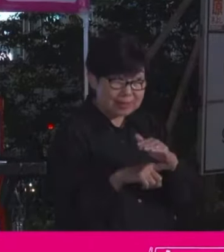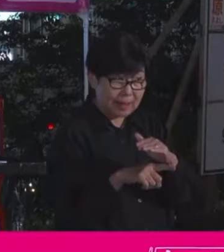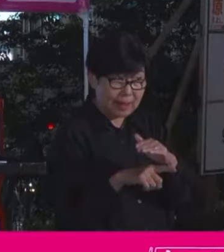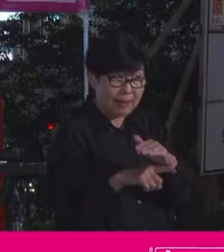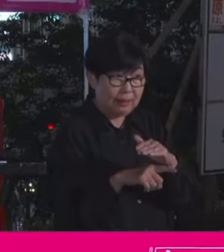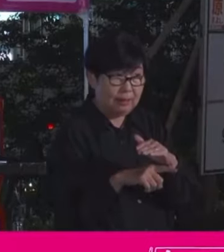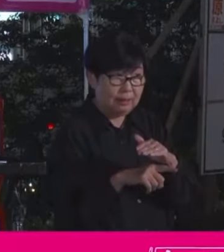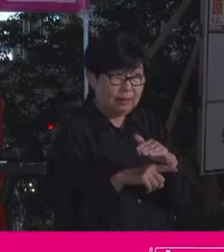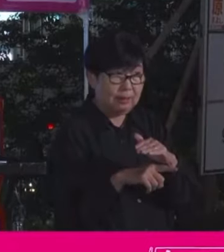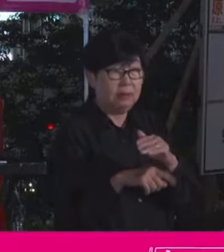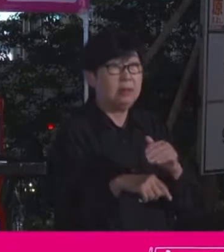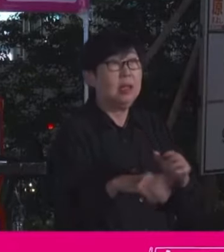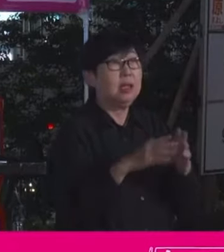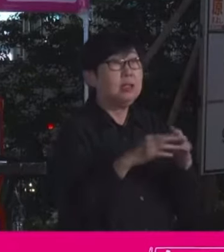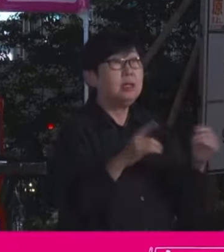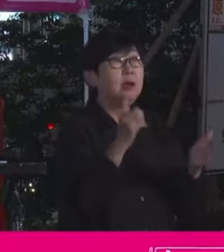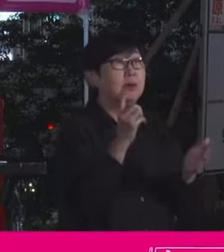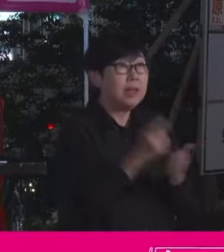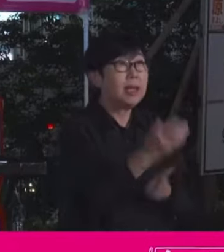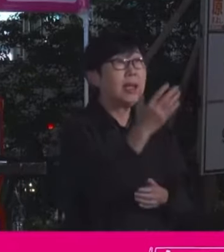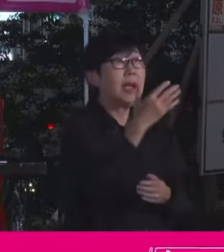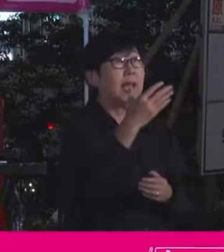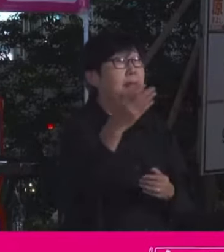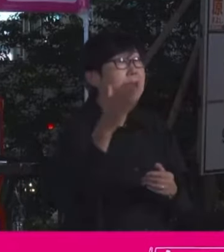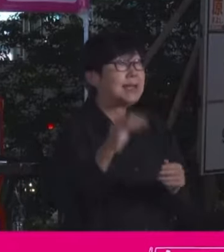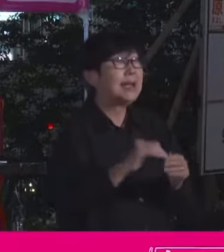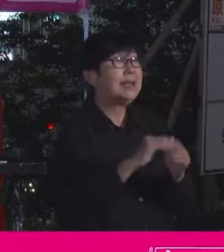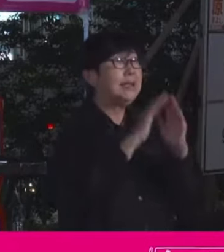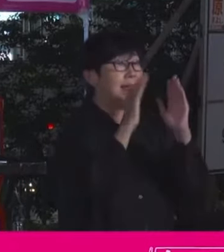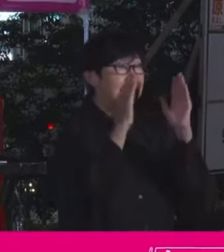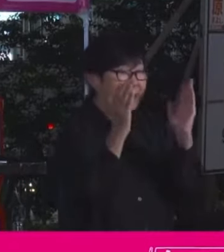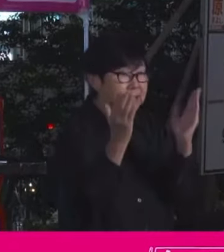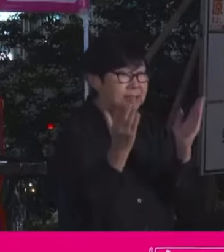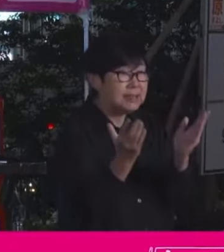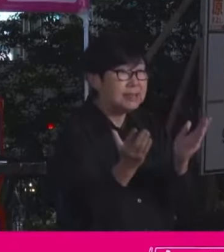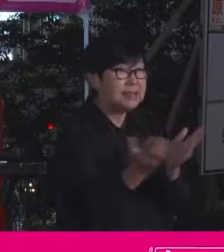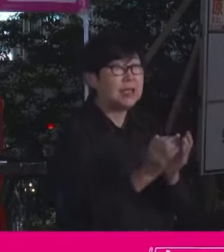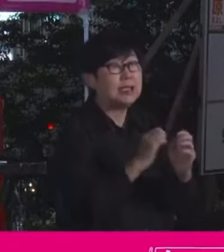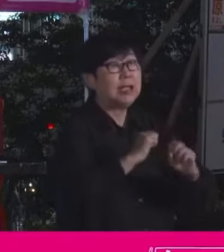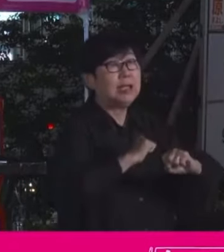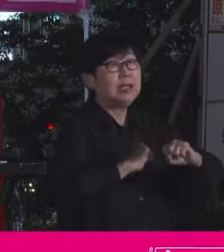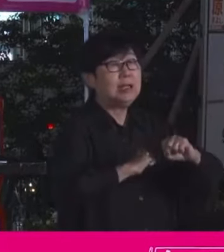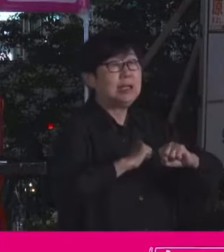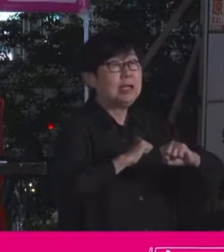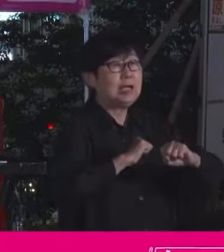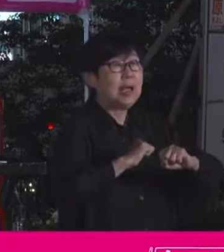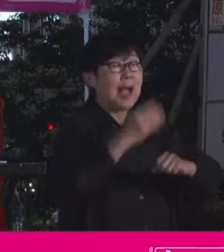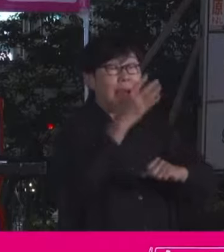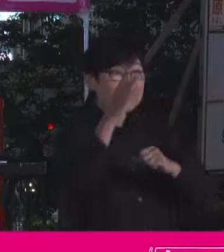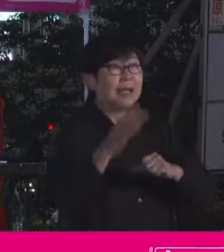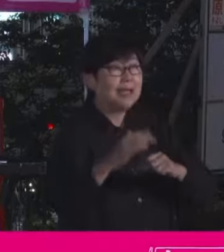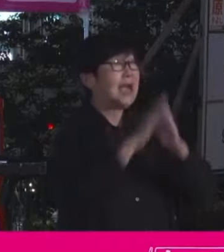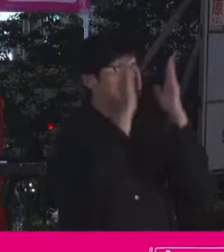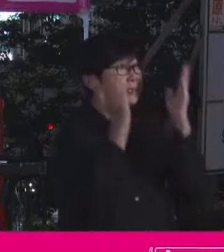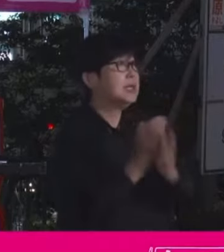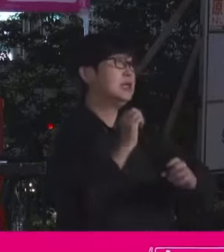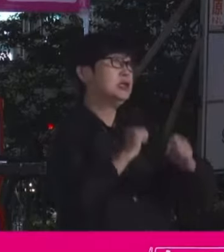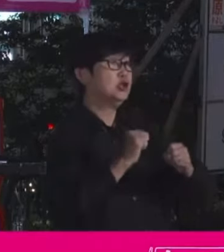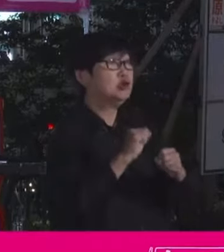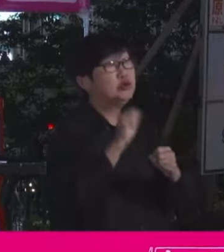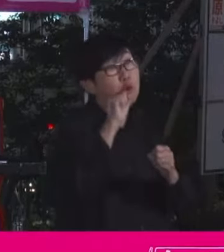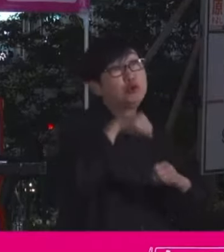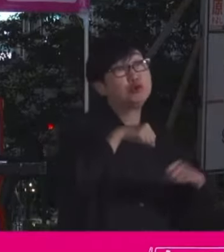と、日本だけアメリカに完全自由を許すのは日本だけなんです。他の